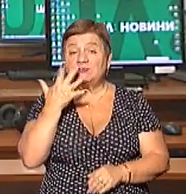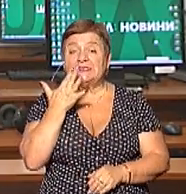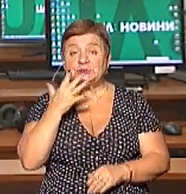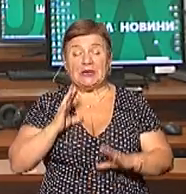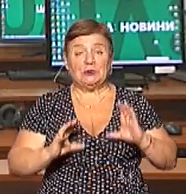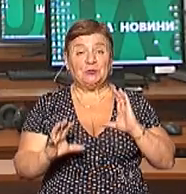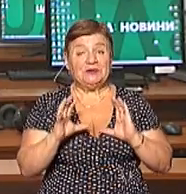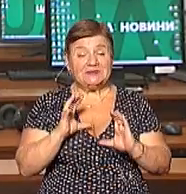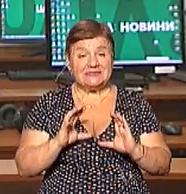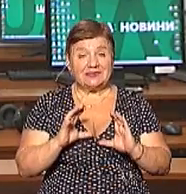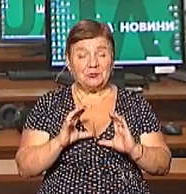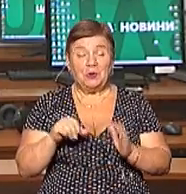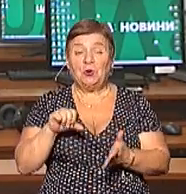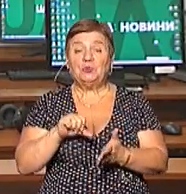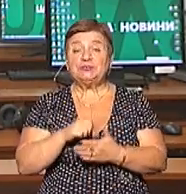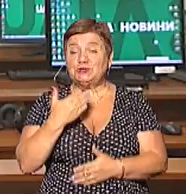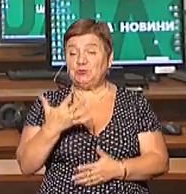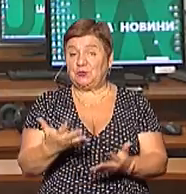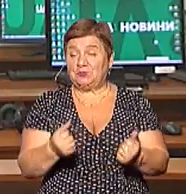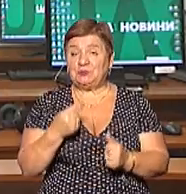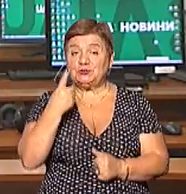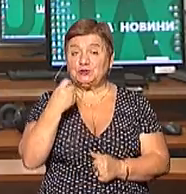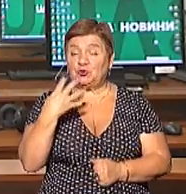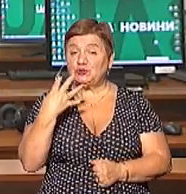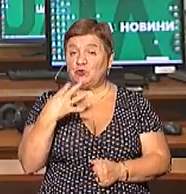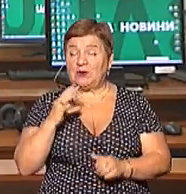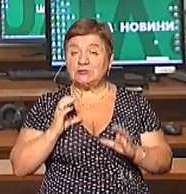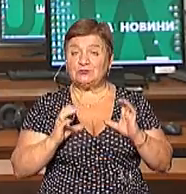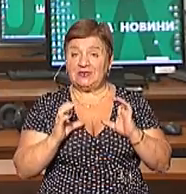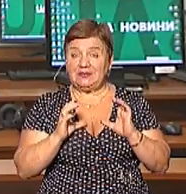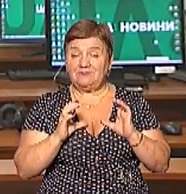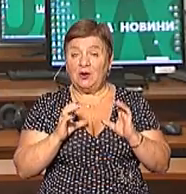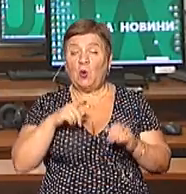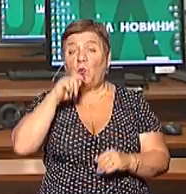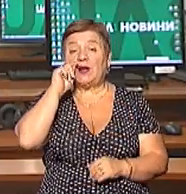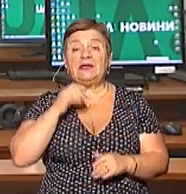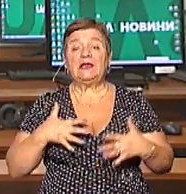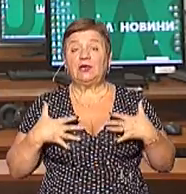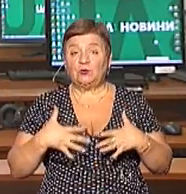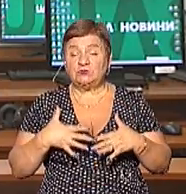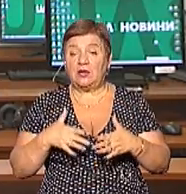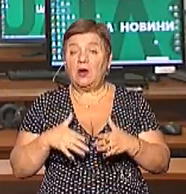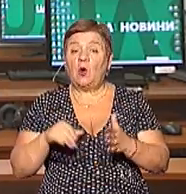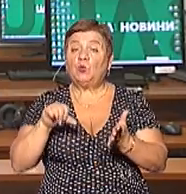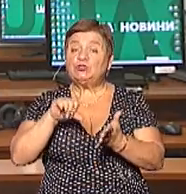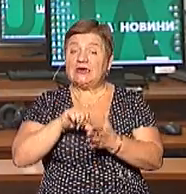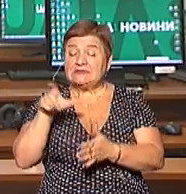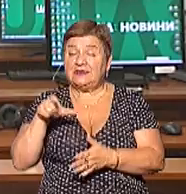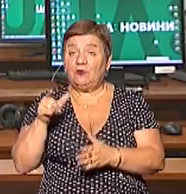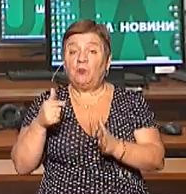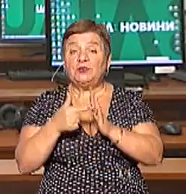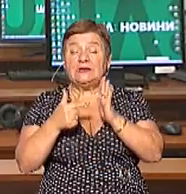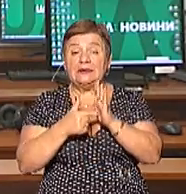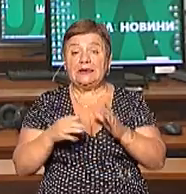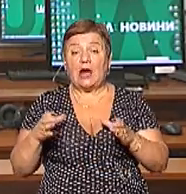національного університету. Участь у ньому беруть 140 студентів з України та Грузії. Учасників поділили на групи. Навчальна